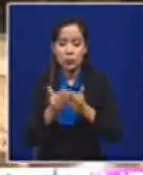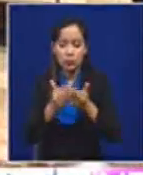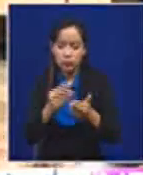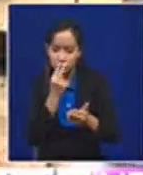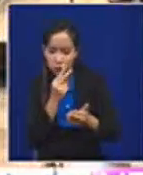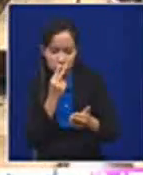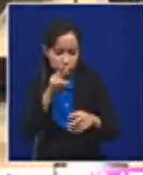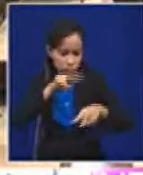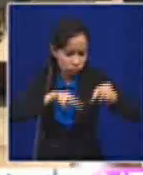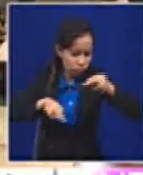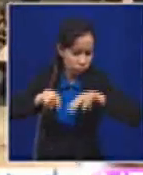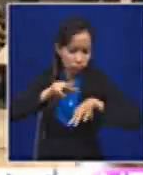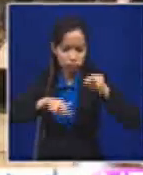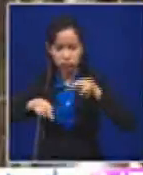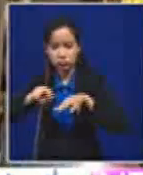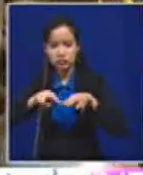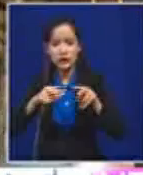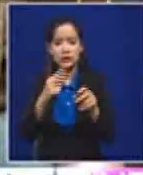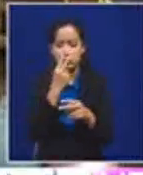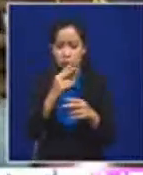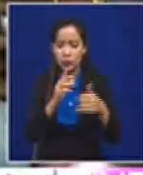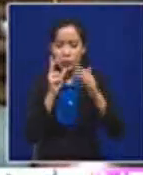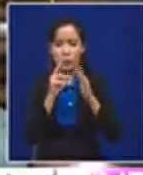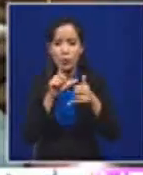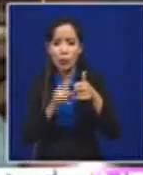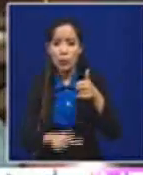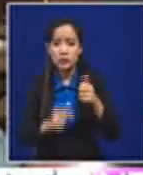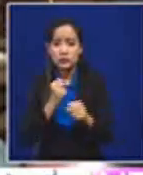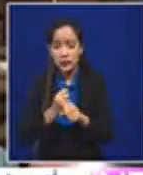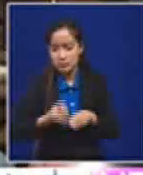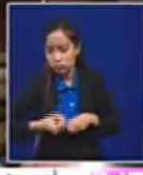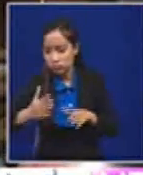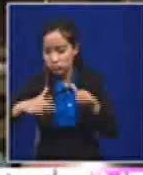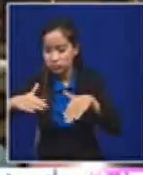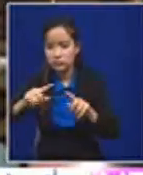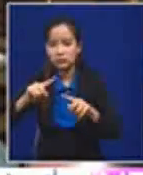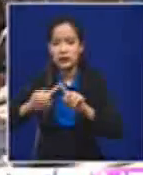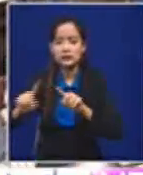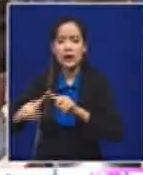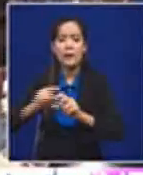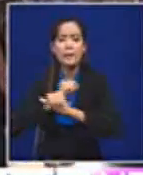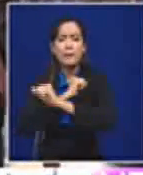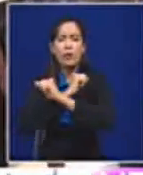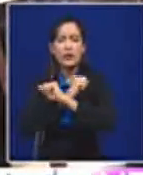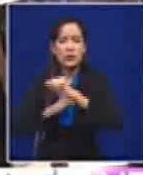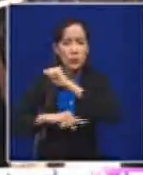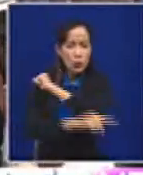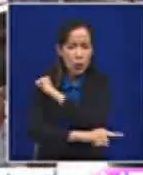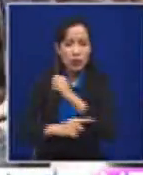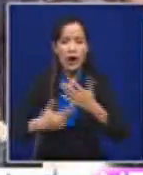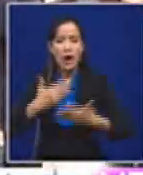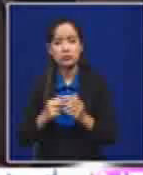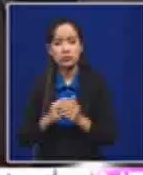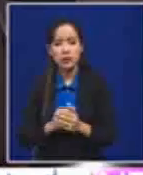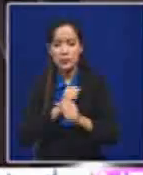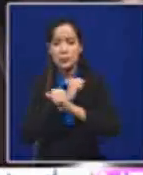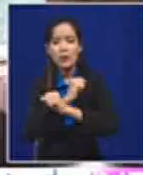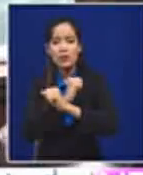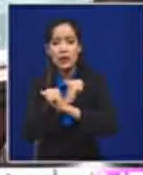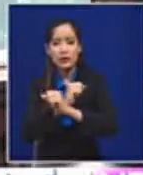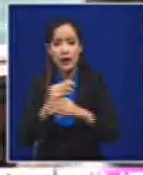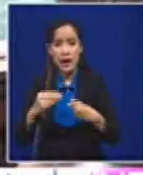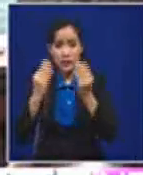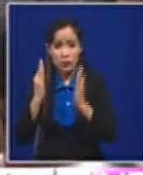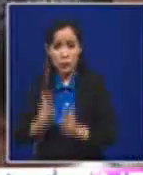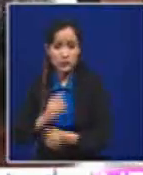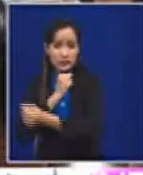ติงานตรวจเรือประมงที่ทำการประมงเพื่อป้องกันและปราบปรามการค้ามนุษย์พร้อมประชาสัมพันธ์ให้นายจ้างเจ้าของงานต่างด้าว